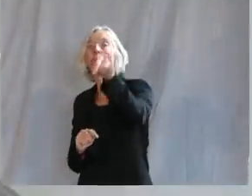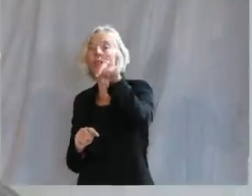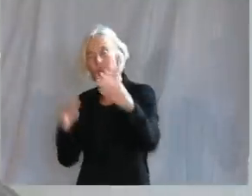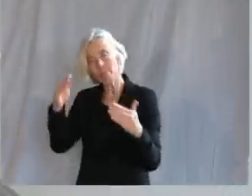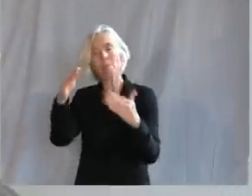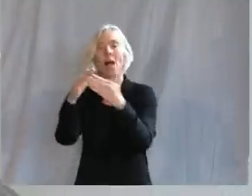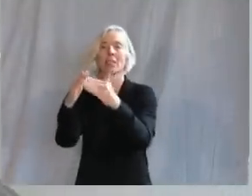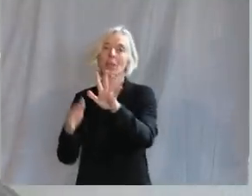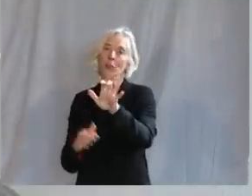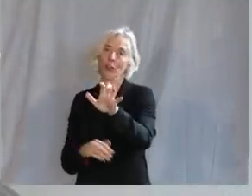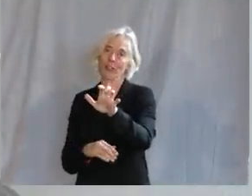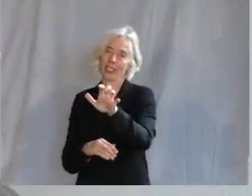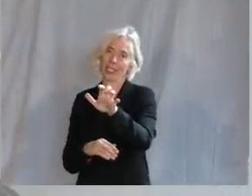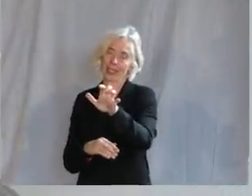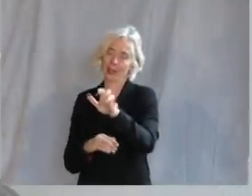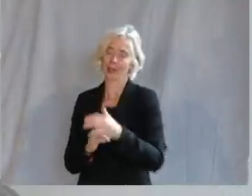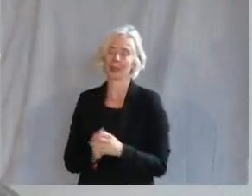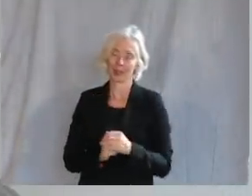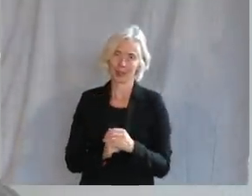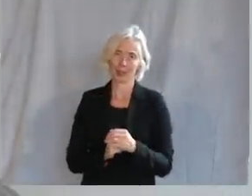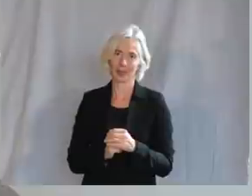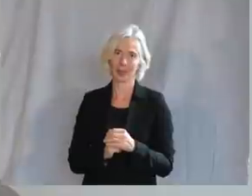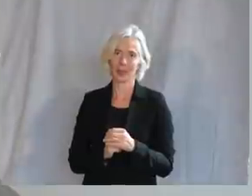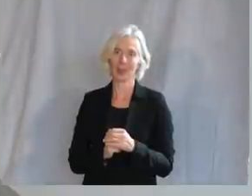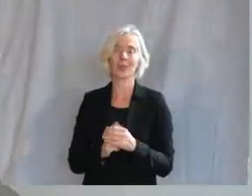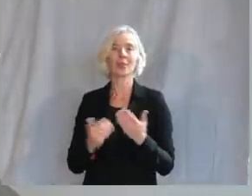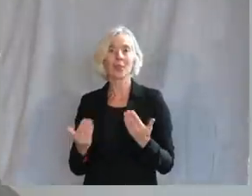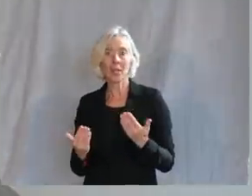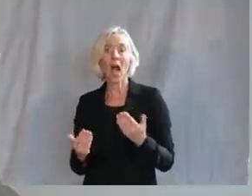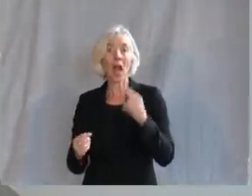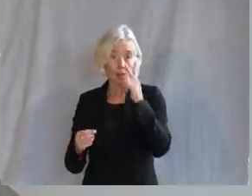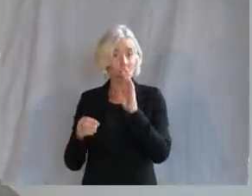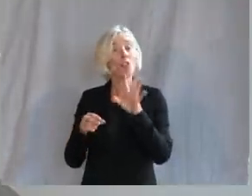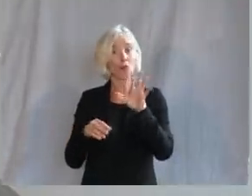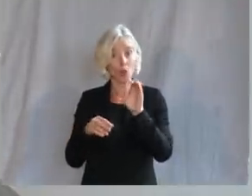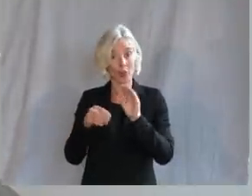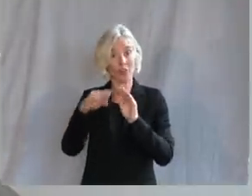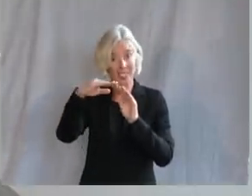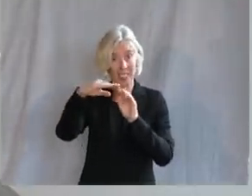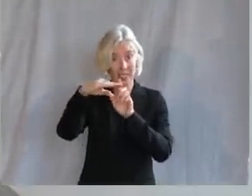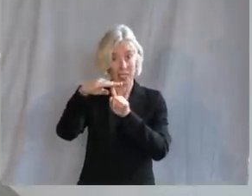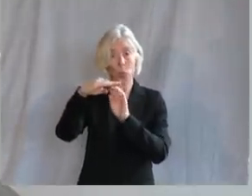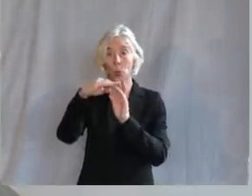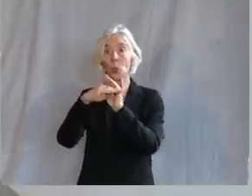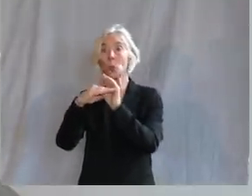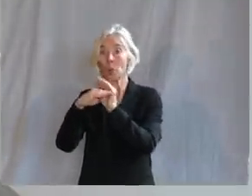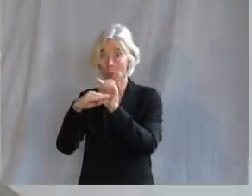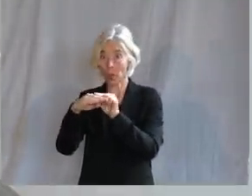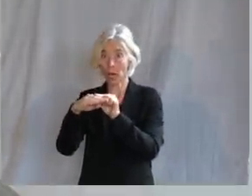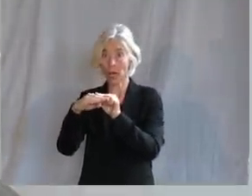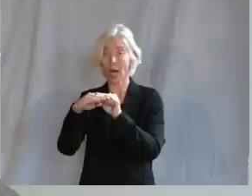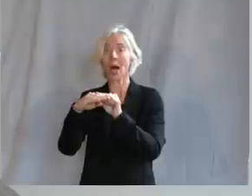Gesamtpersonenzahl auf 50 festgelegt. Sollten wir den Wert von 50 überschreiten, werden wir an